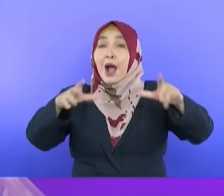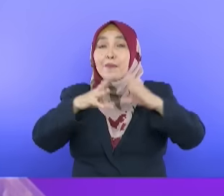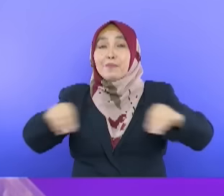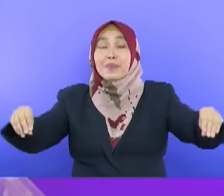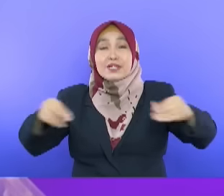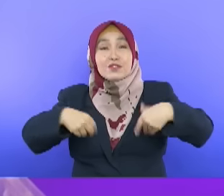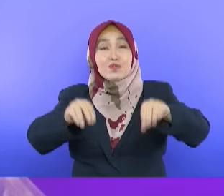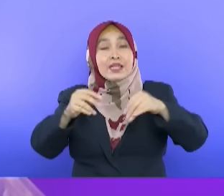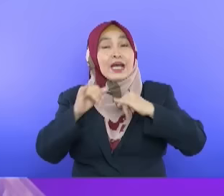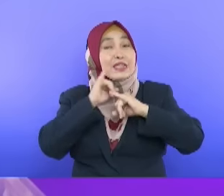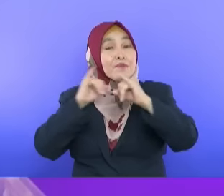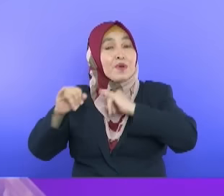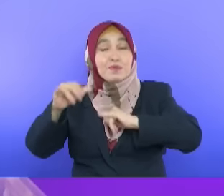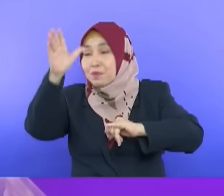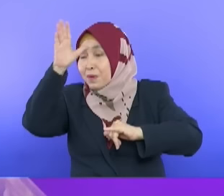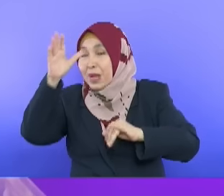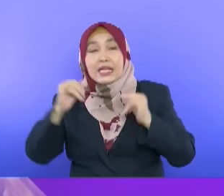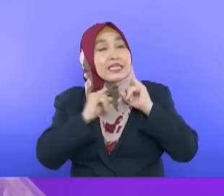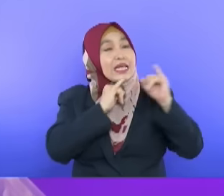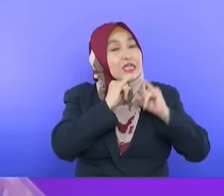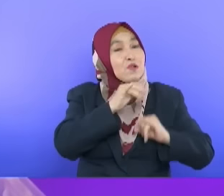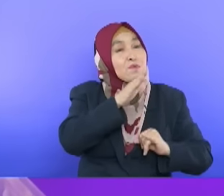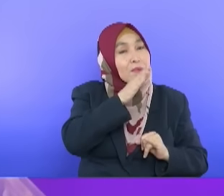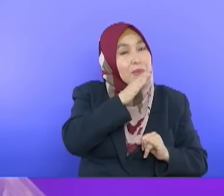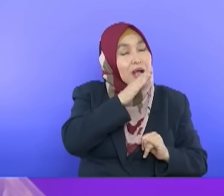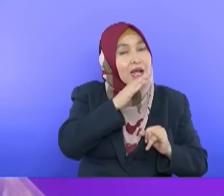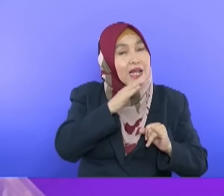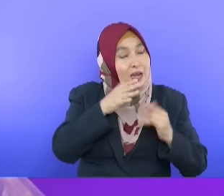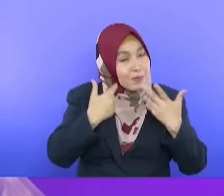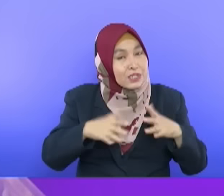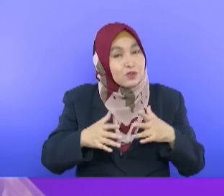kita intiview Ayah kita intiview akhirnya